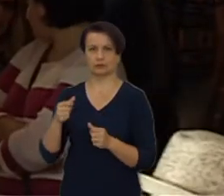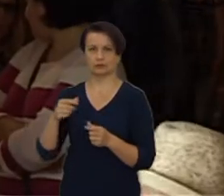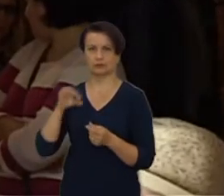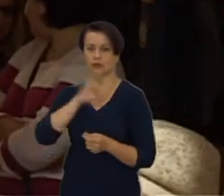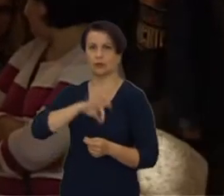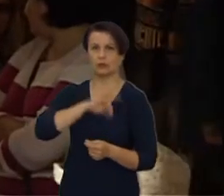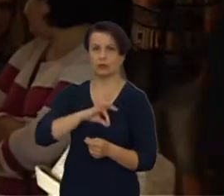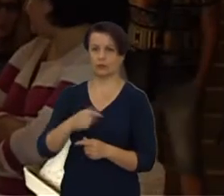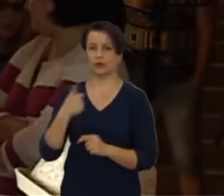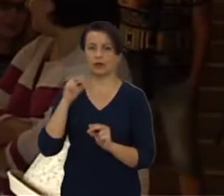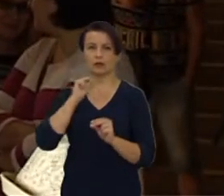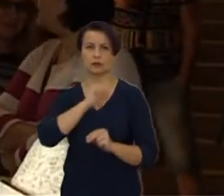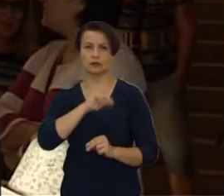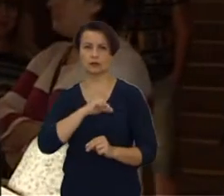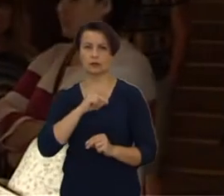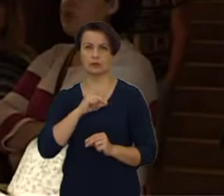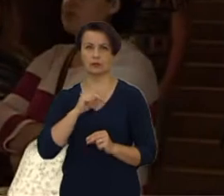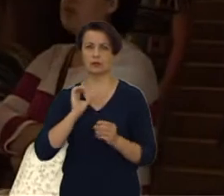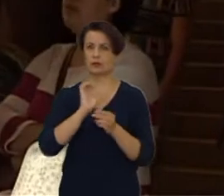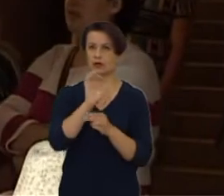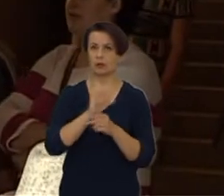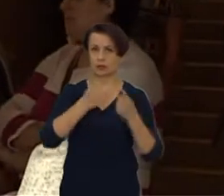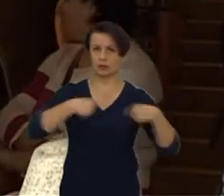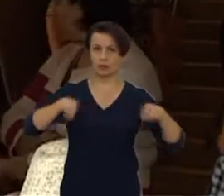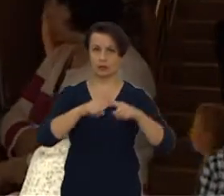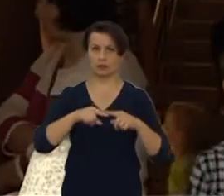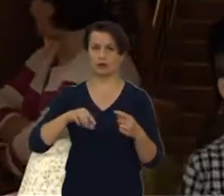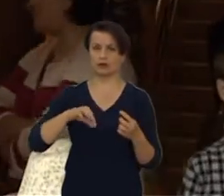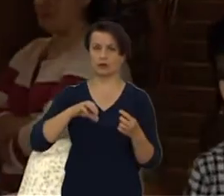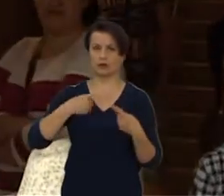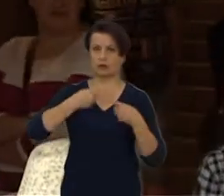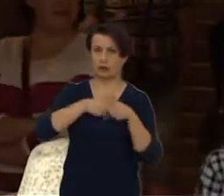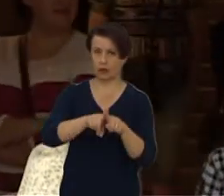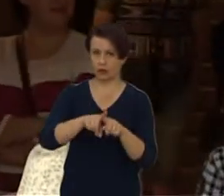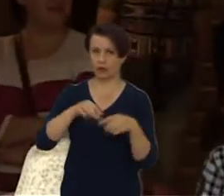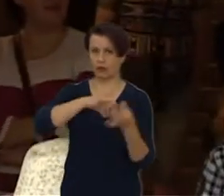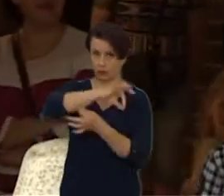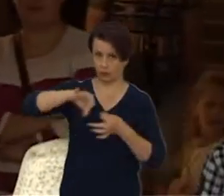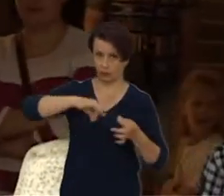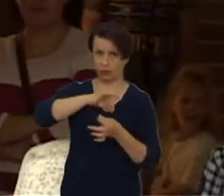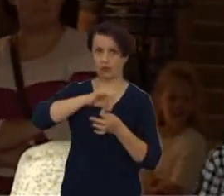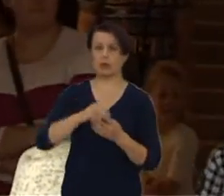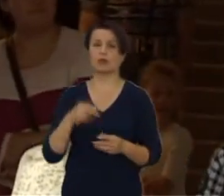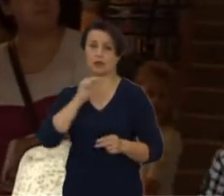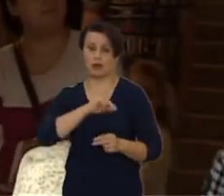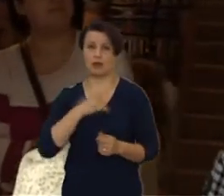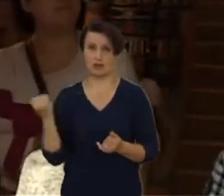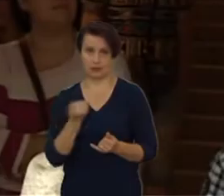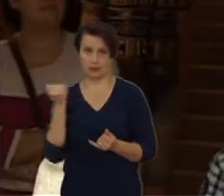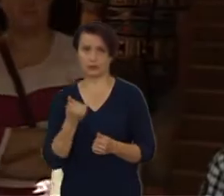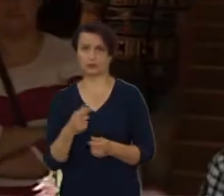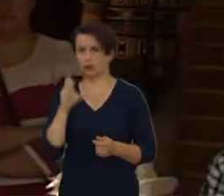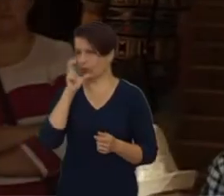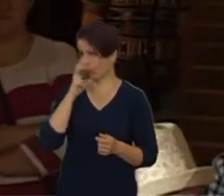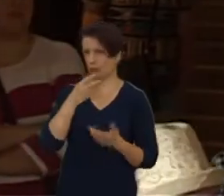inžinierė technologė, gamybos skyriui, sekasi gerai, kiekvieną dieną kažkas naujo, labai darbas įdomus ir taip,